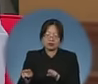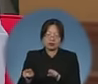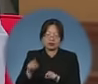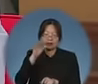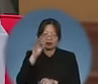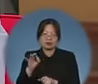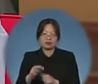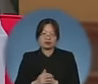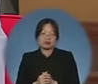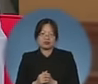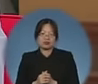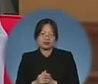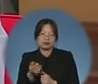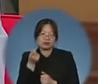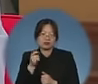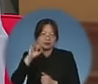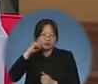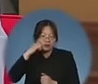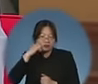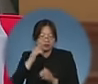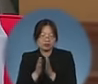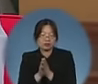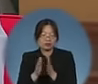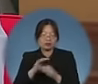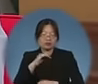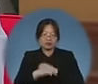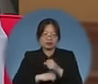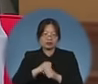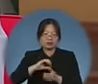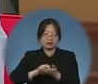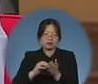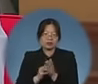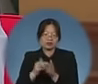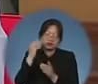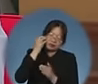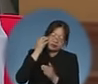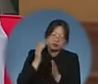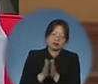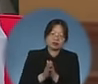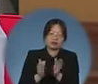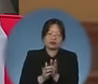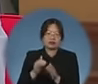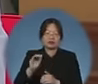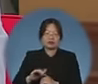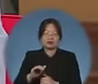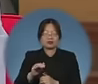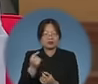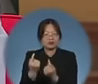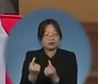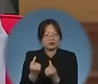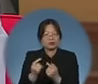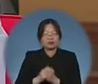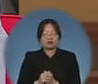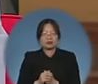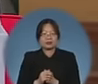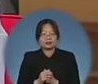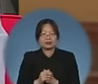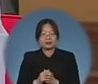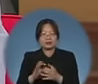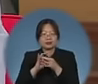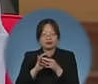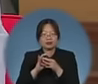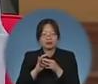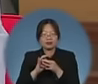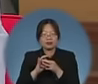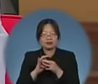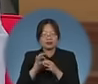빠져나오면 약간 이제 어려워지는 게 어떤 자유도의 약간 침해를 받기도 하지만 그거보다 어쩌면 또 관련된